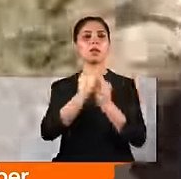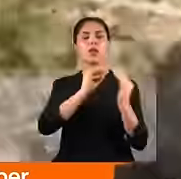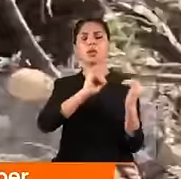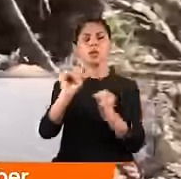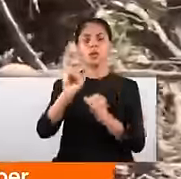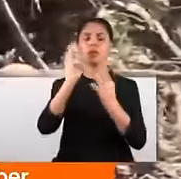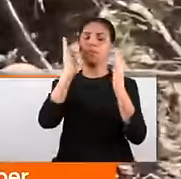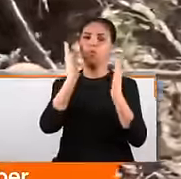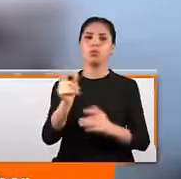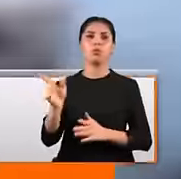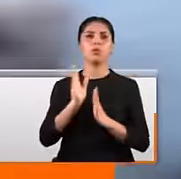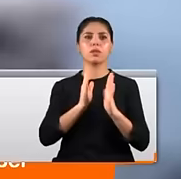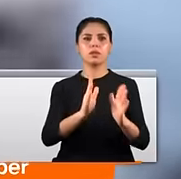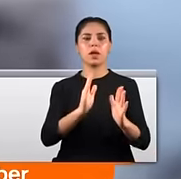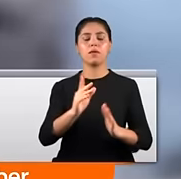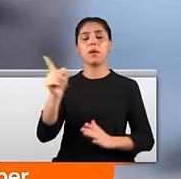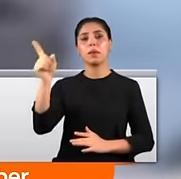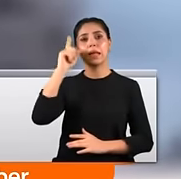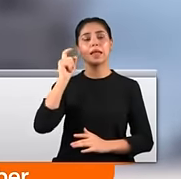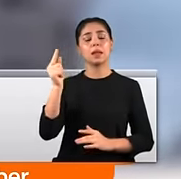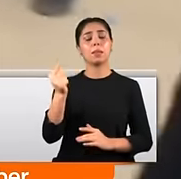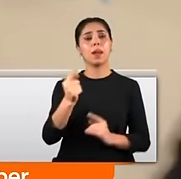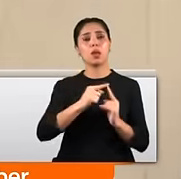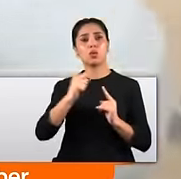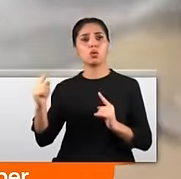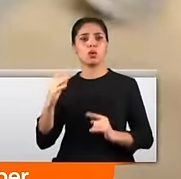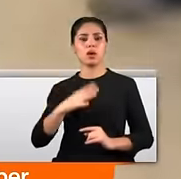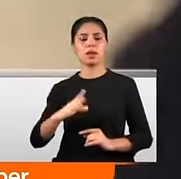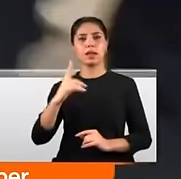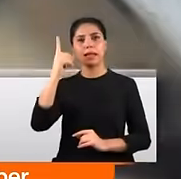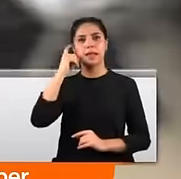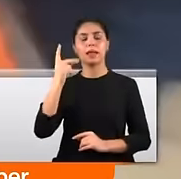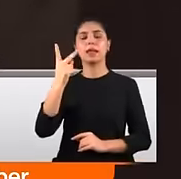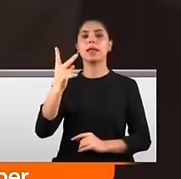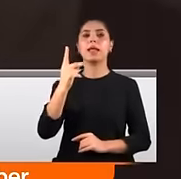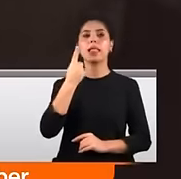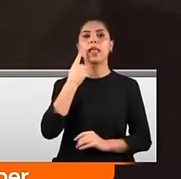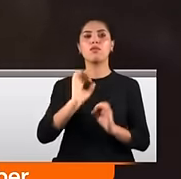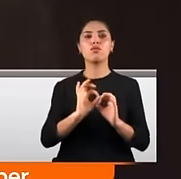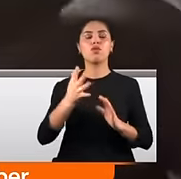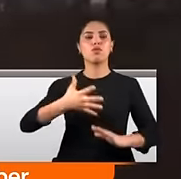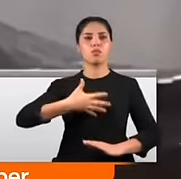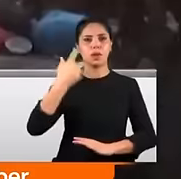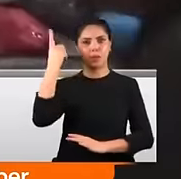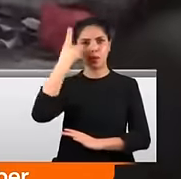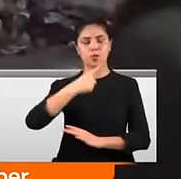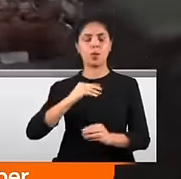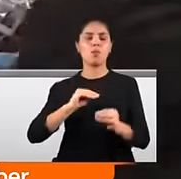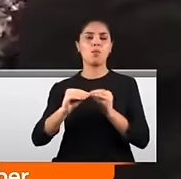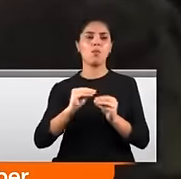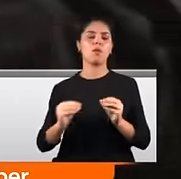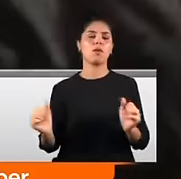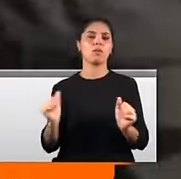işgali tamamlamak için birkaç ay daha istiyor. İsrail'in iki devletli çözüme de yanaşmak istememesi krizi derinleştiriyor.